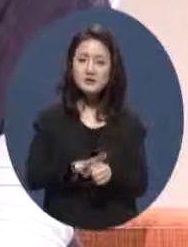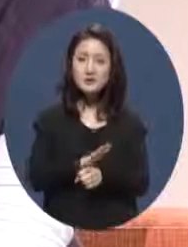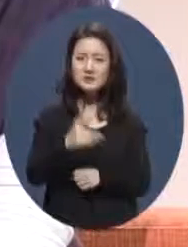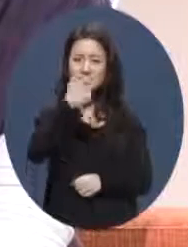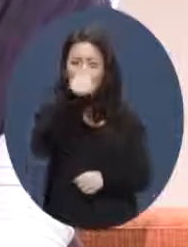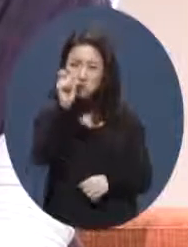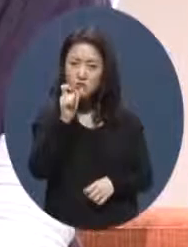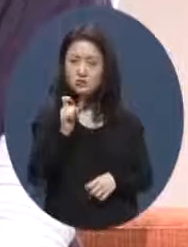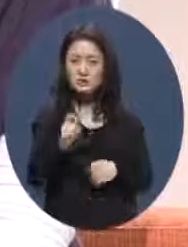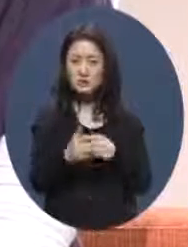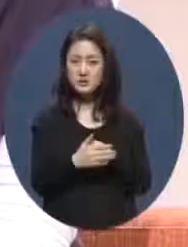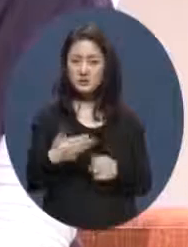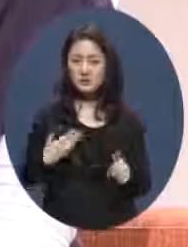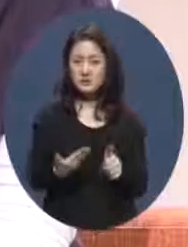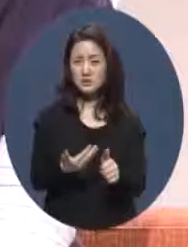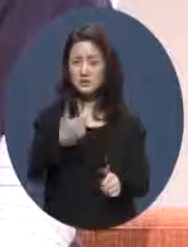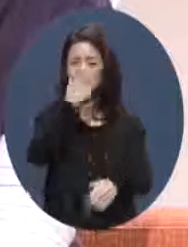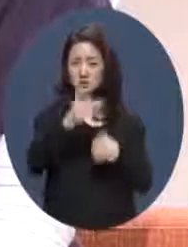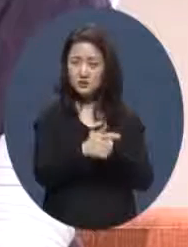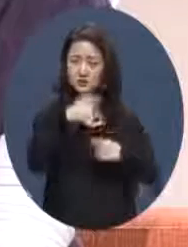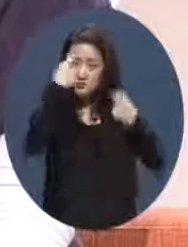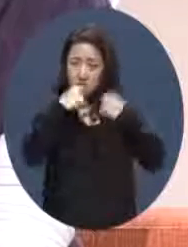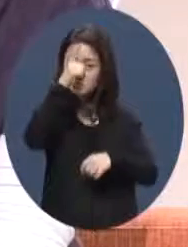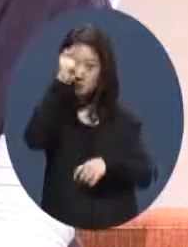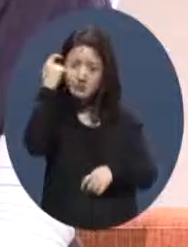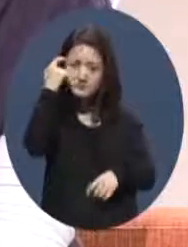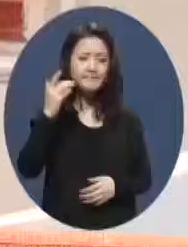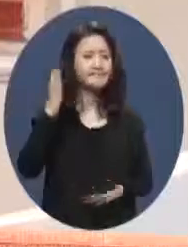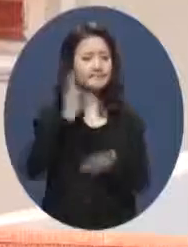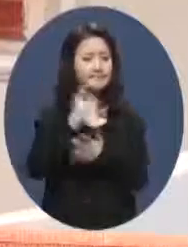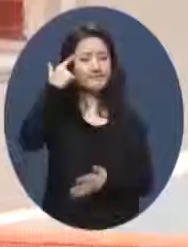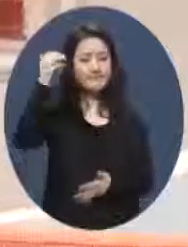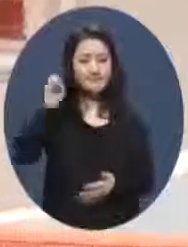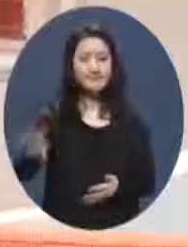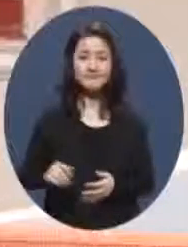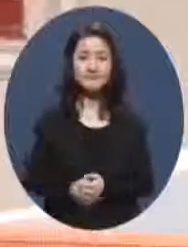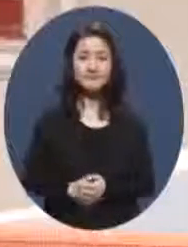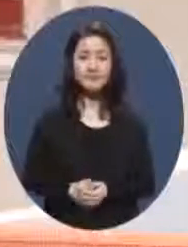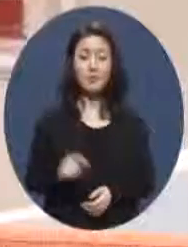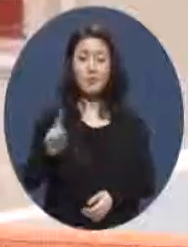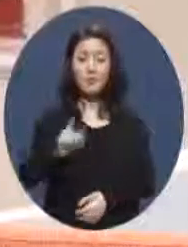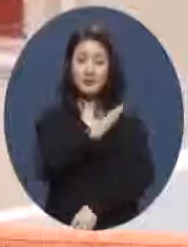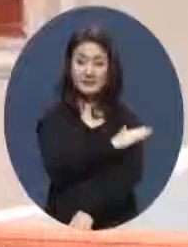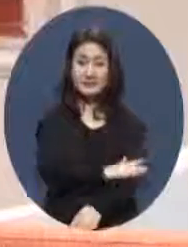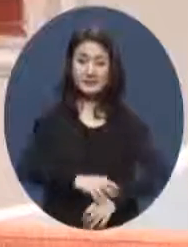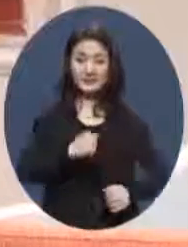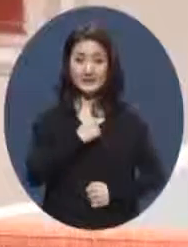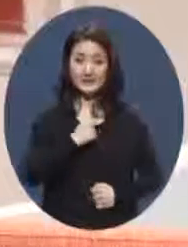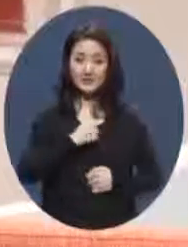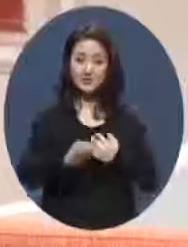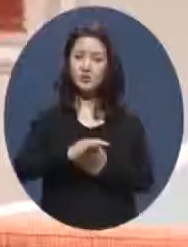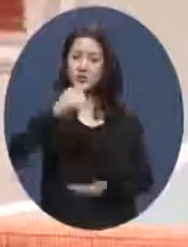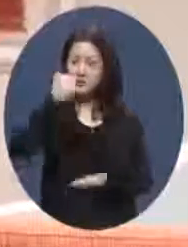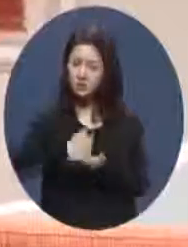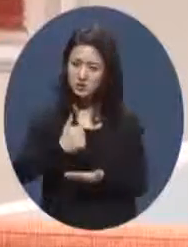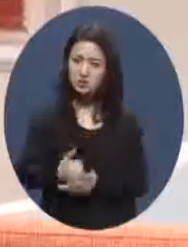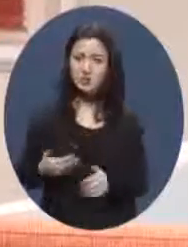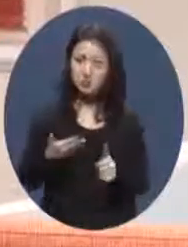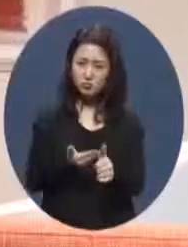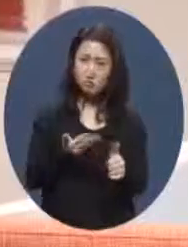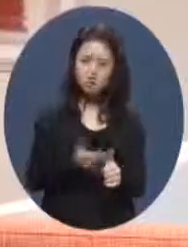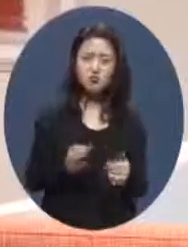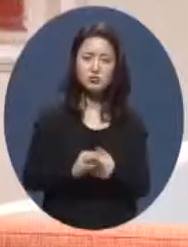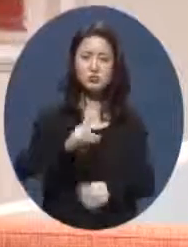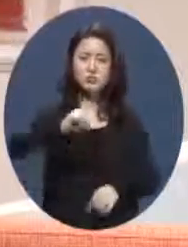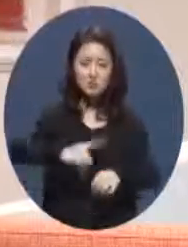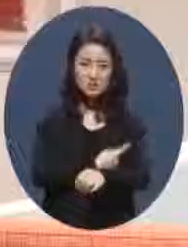생각을 빨리 버리시고 규칙에 따라서 잘했을 때 아빠처럼 칭찬해 주시고 상을 주시면은 예솔이는 금방 알아듣고 잘할